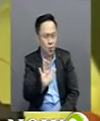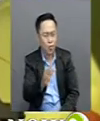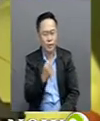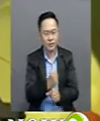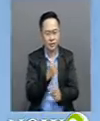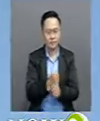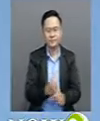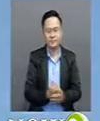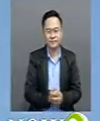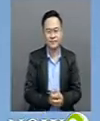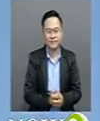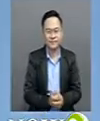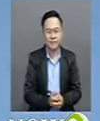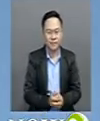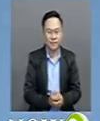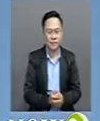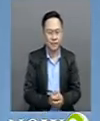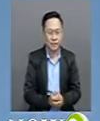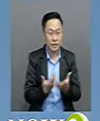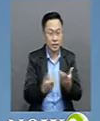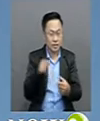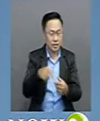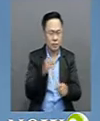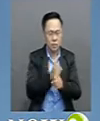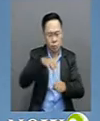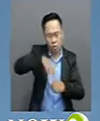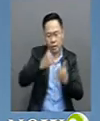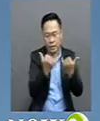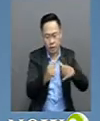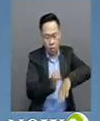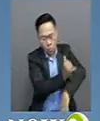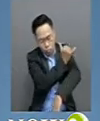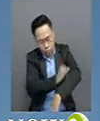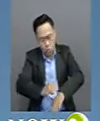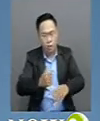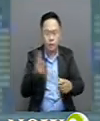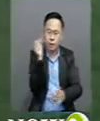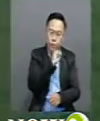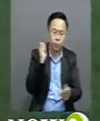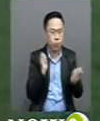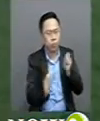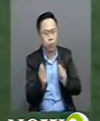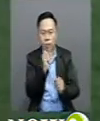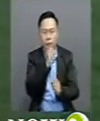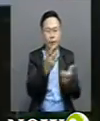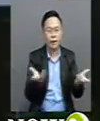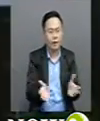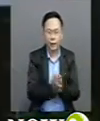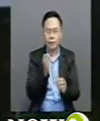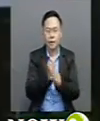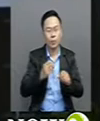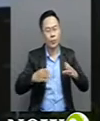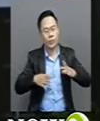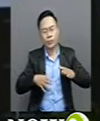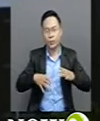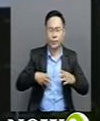ชัดเจนสีสันสวยงามด้วยแล้วก็ภายในงานนะคะมีสวนสนุกมีของกินมีดนตรีที่คอยให้ความบันเทิงกับผู้มาร่วมชมง